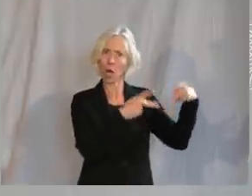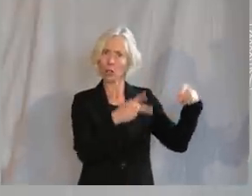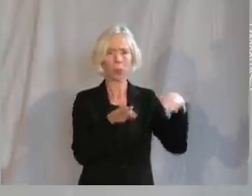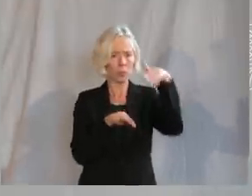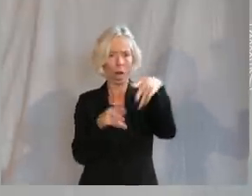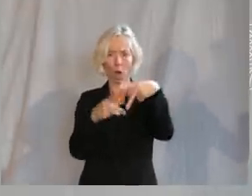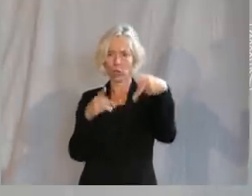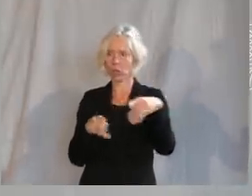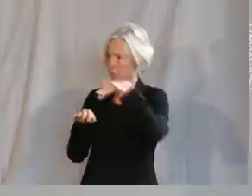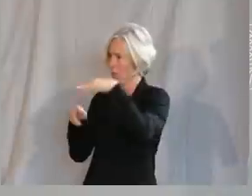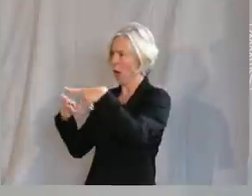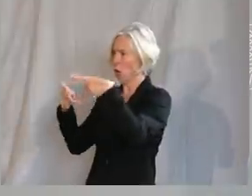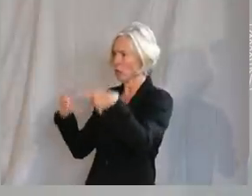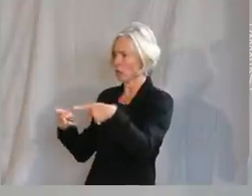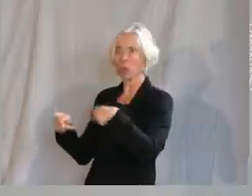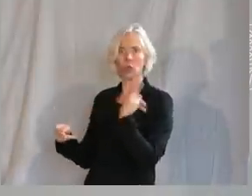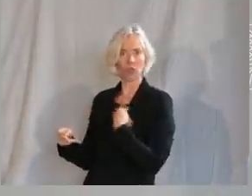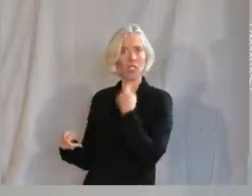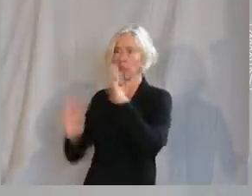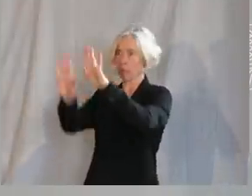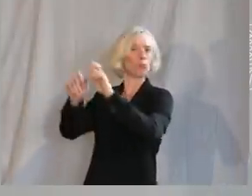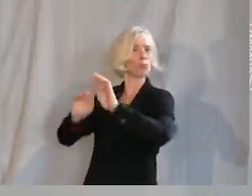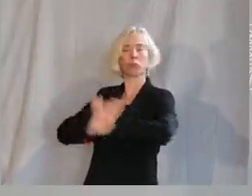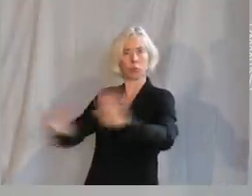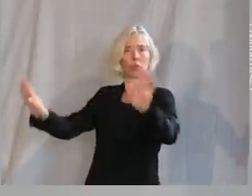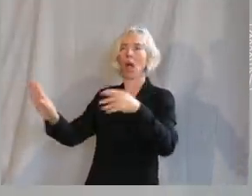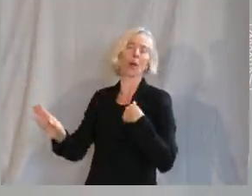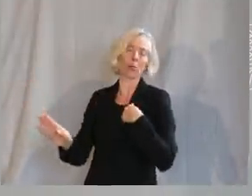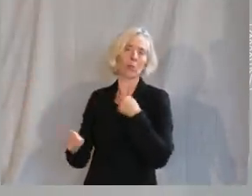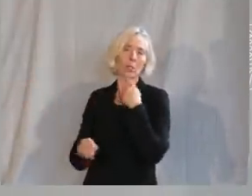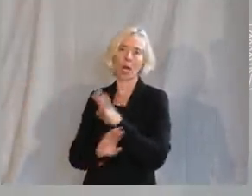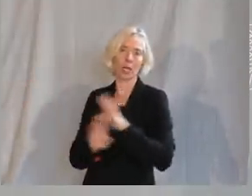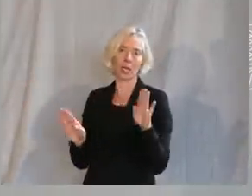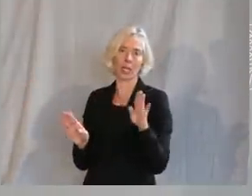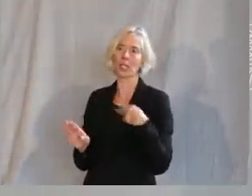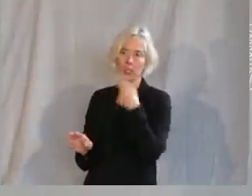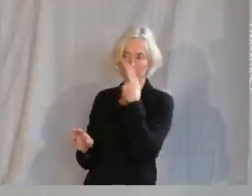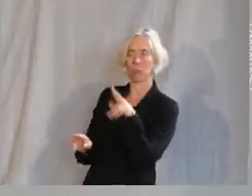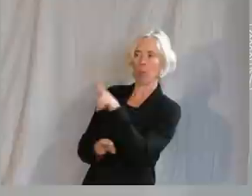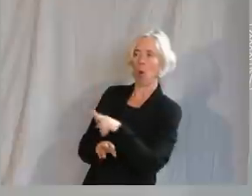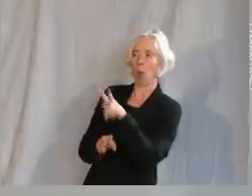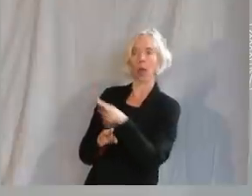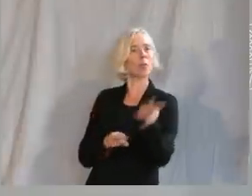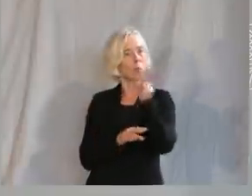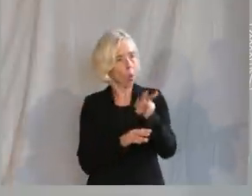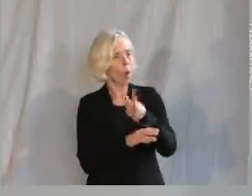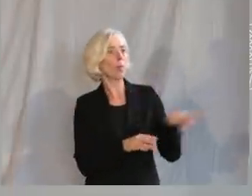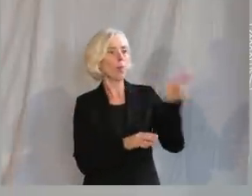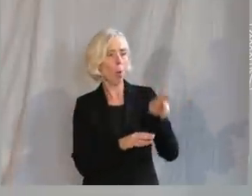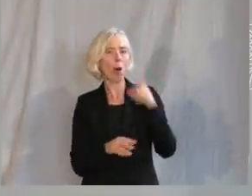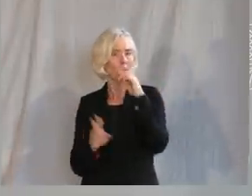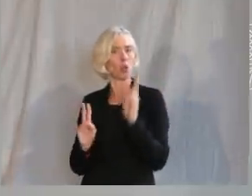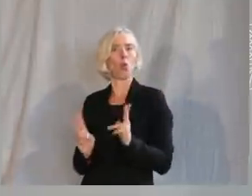ein entsprechend erhöhtes Infektionsaufkommen und deswegen sagen wir, das kann noch weiterlaufen. Aber wir werden es beobachten. Wir